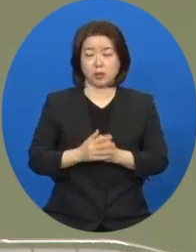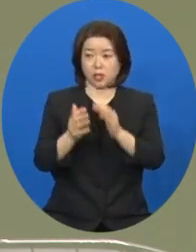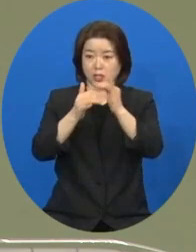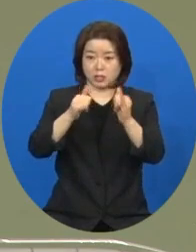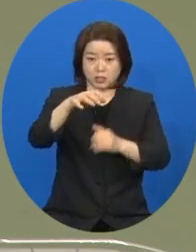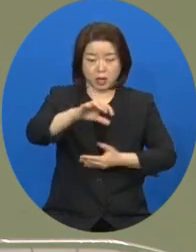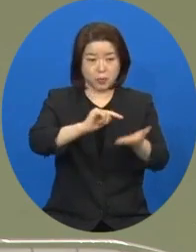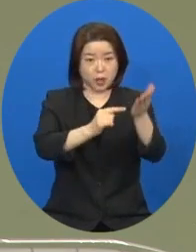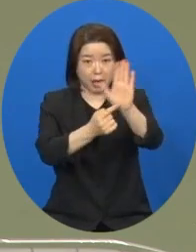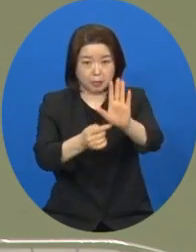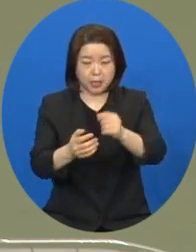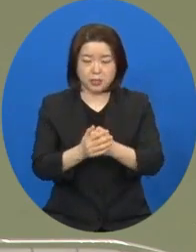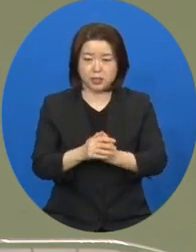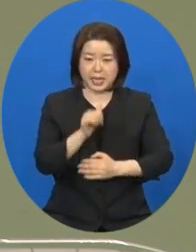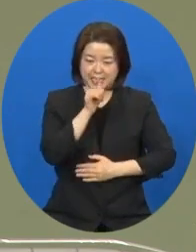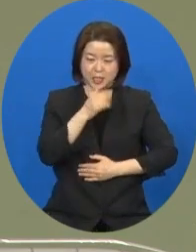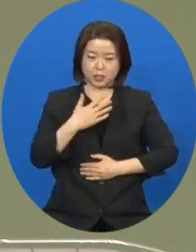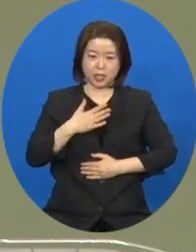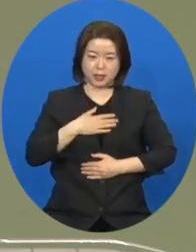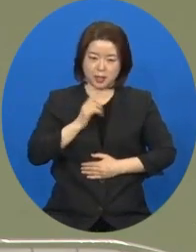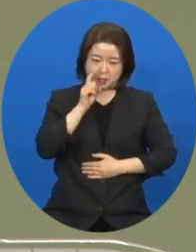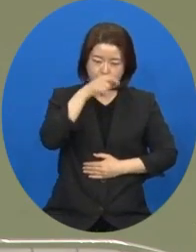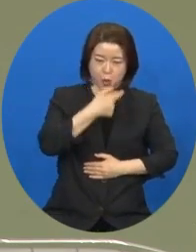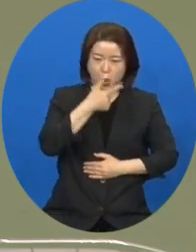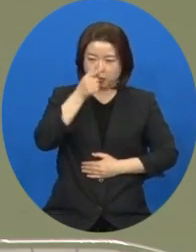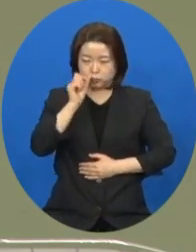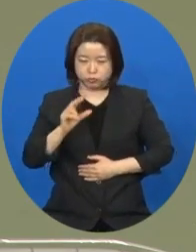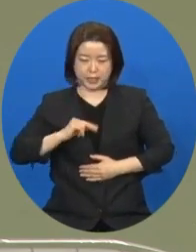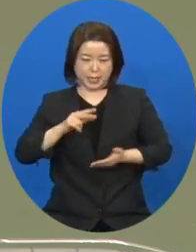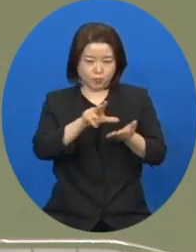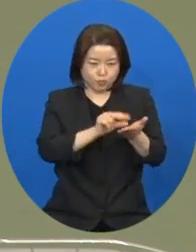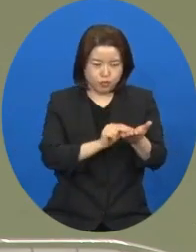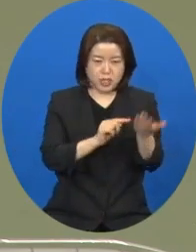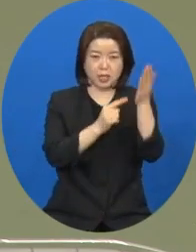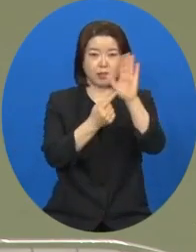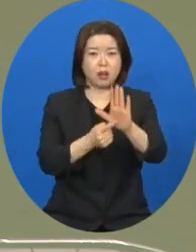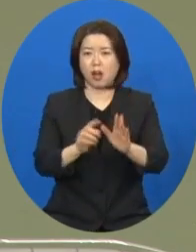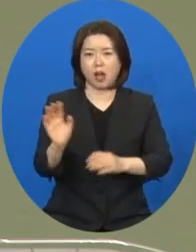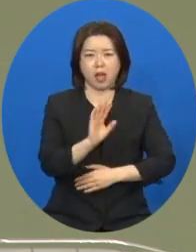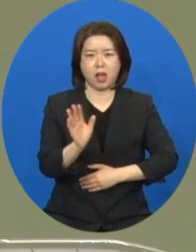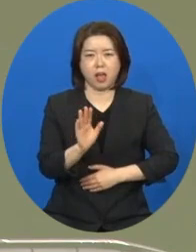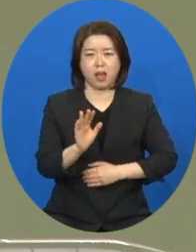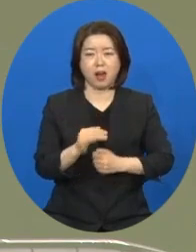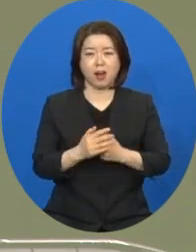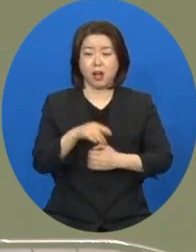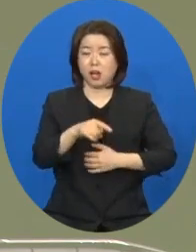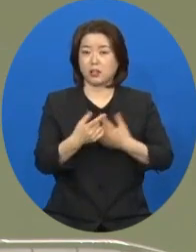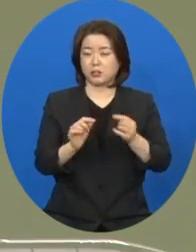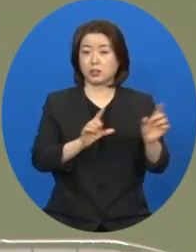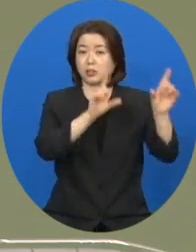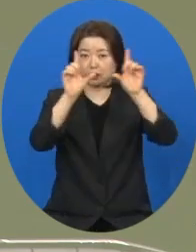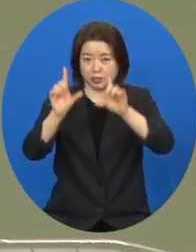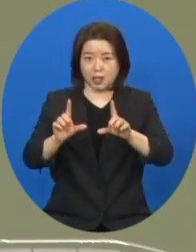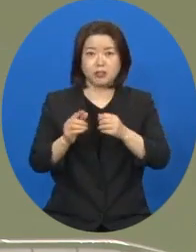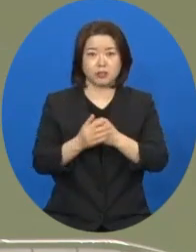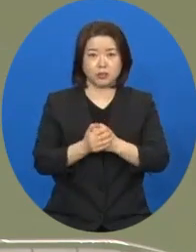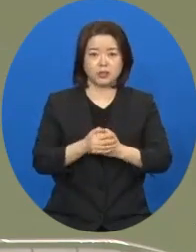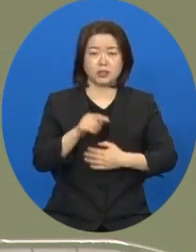앞에서는 절대로 내 허물과 내 문제를 드러내지 않고 그렇게 사는 것이